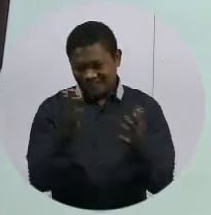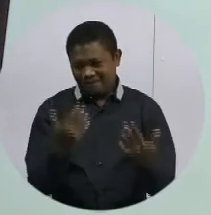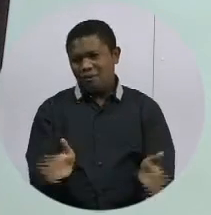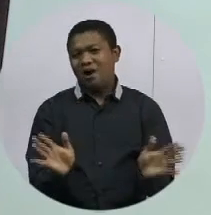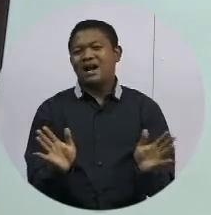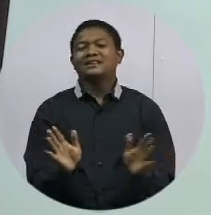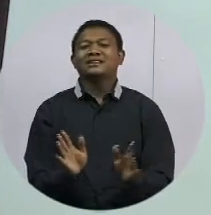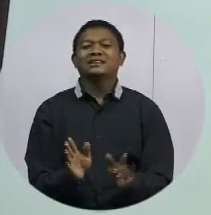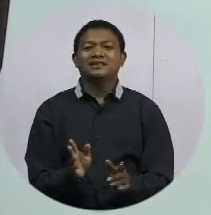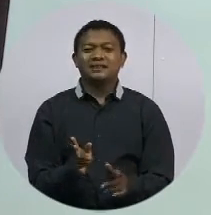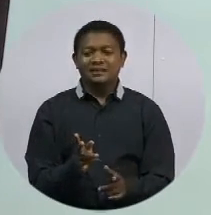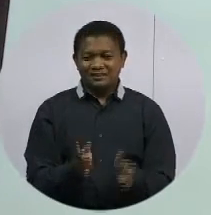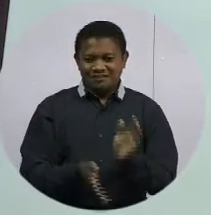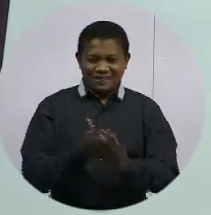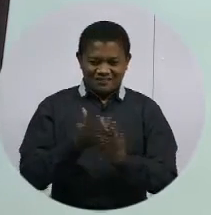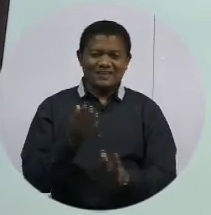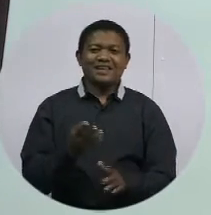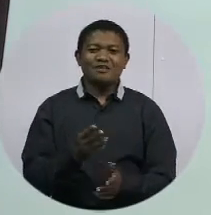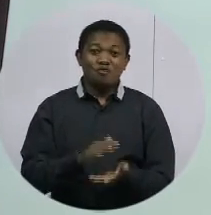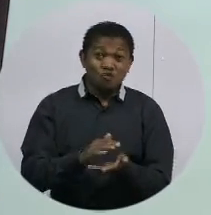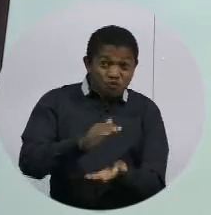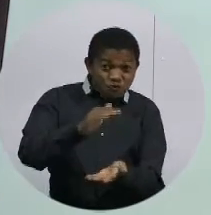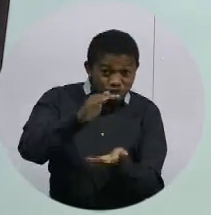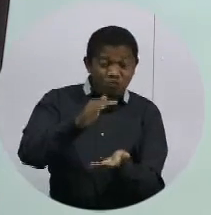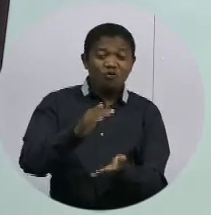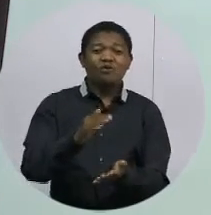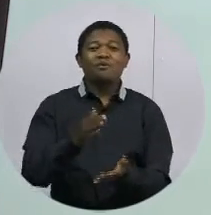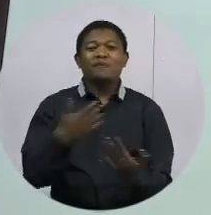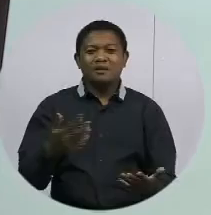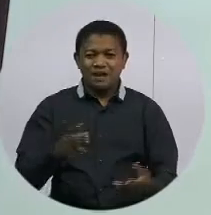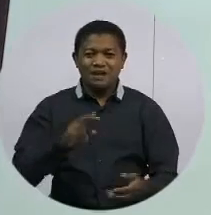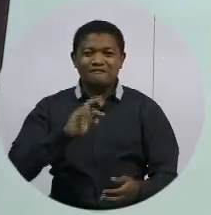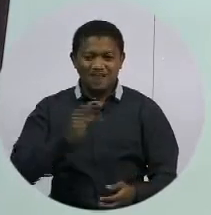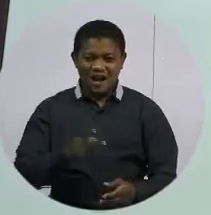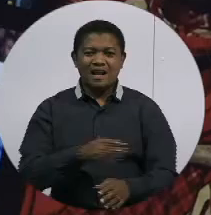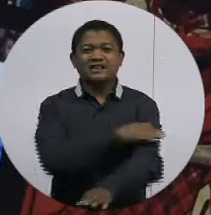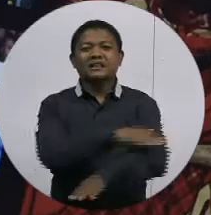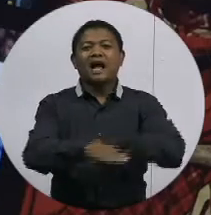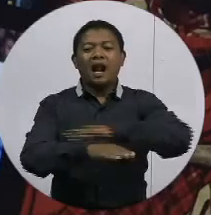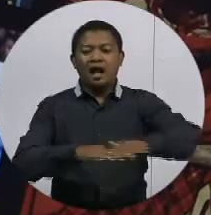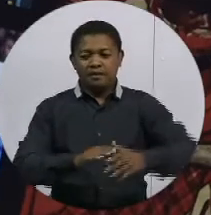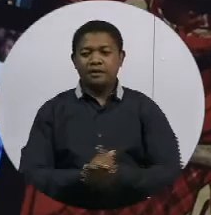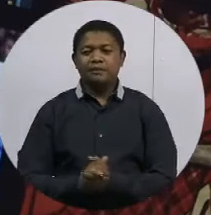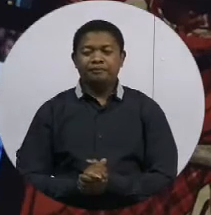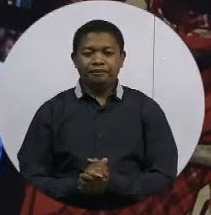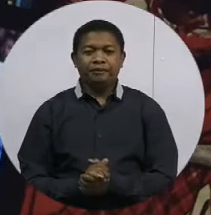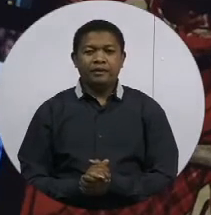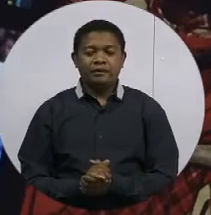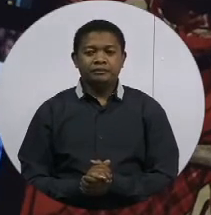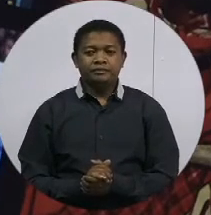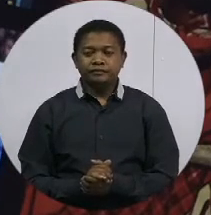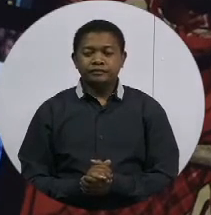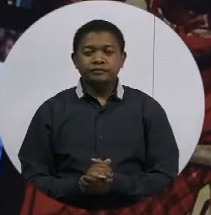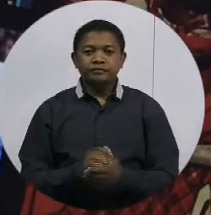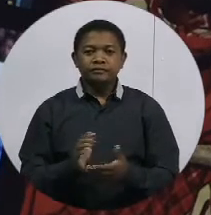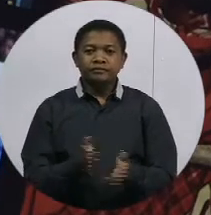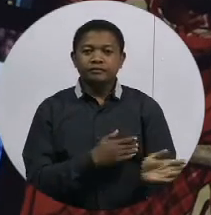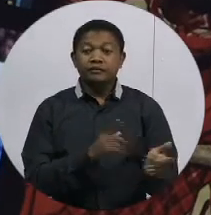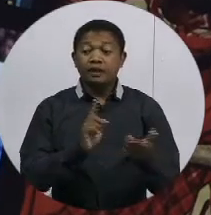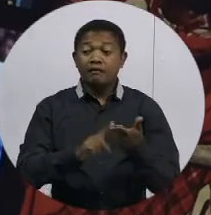zany ny isan'ny sitrana zany a vokatr'ilay résultat nivoaka zany. Ny faharoa azo anazavana azy